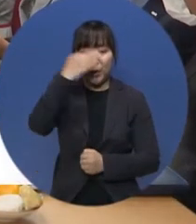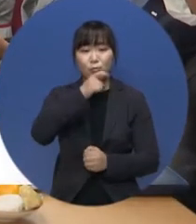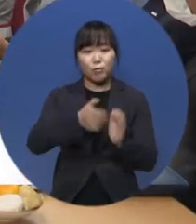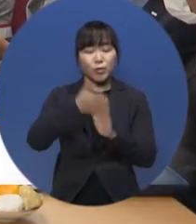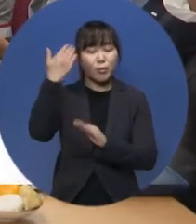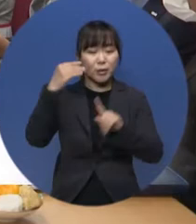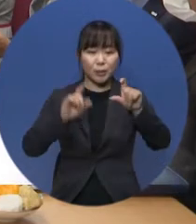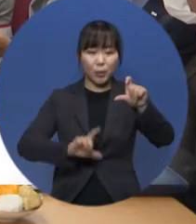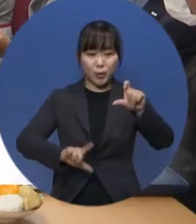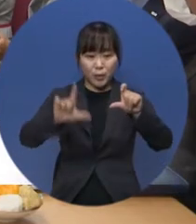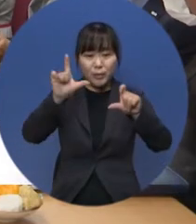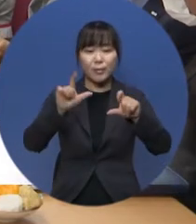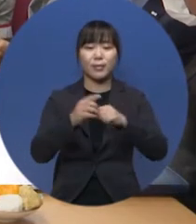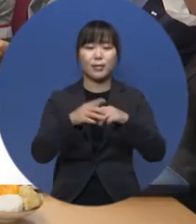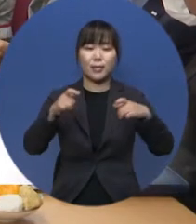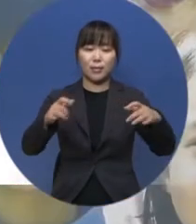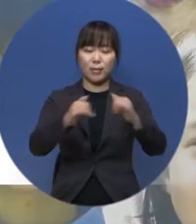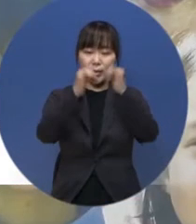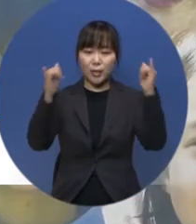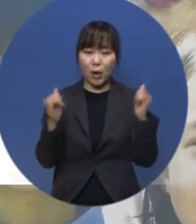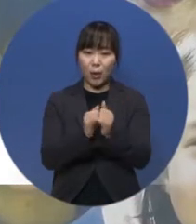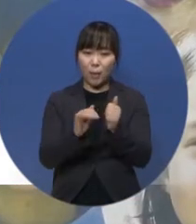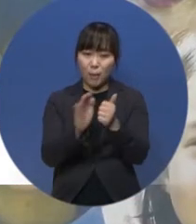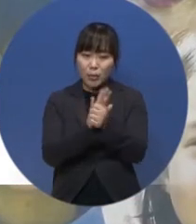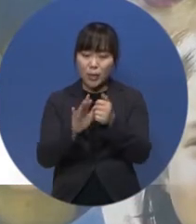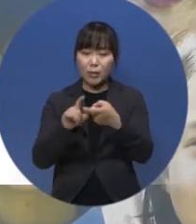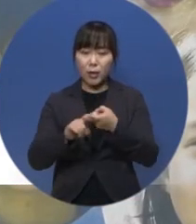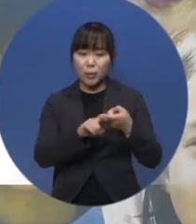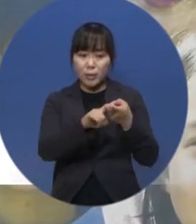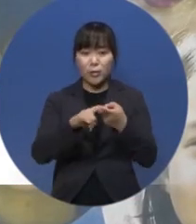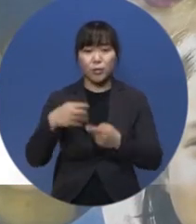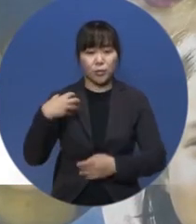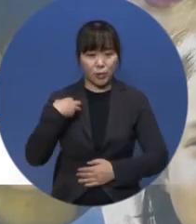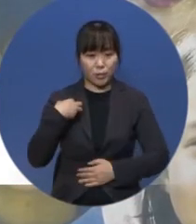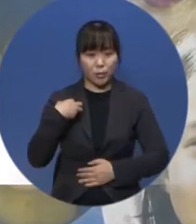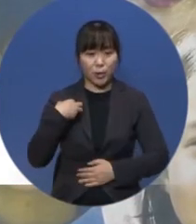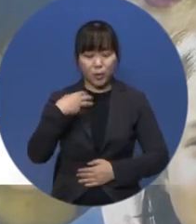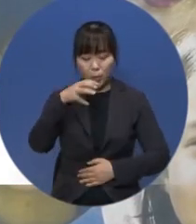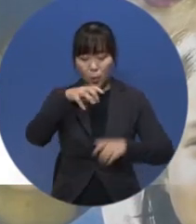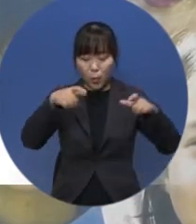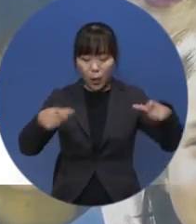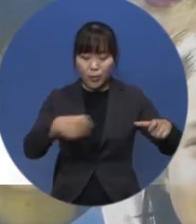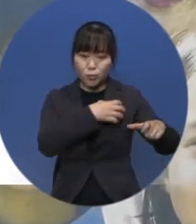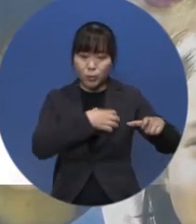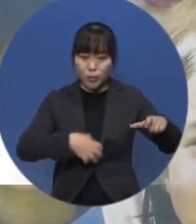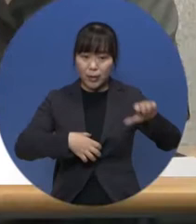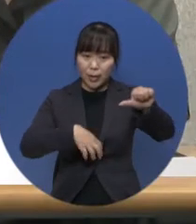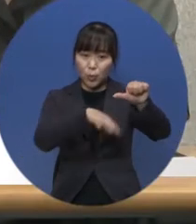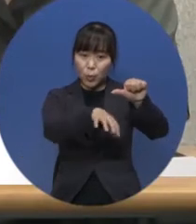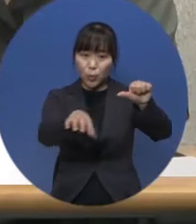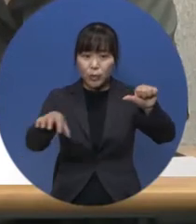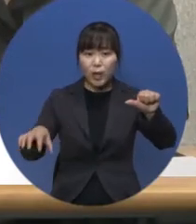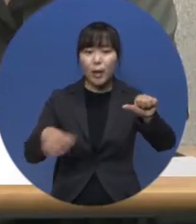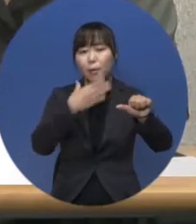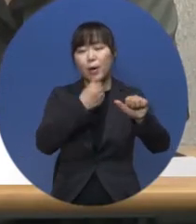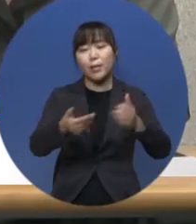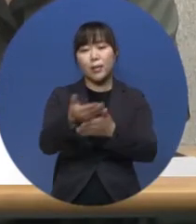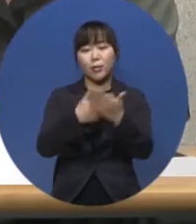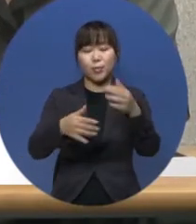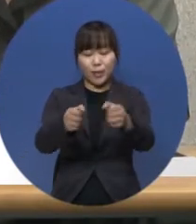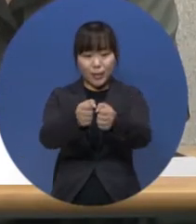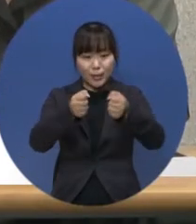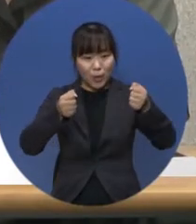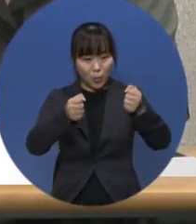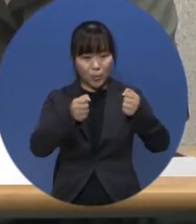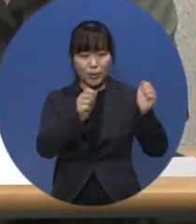여수시가 지난 15일 여수시 지역사회 보장 협의체 주관으로 관내 주민센터 다섯 곳에 행복한 나눔